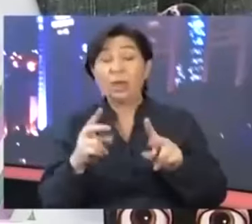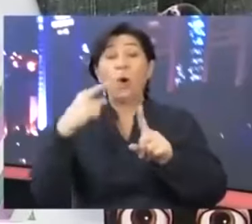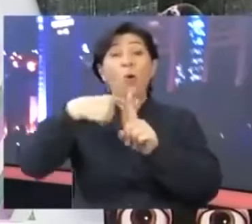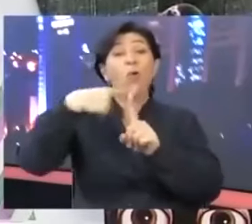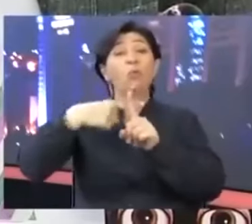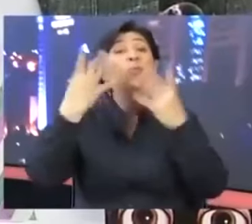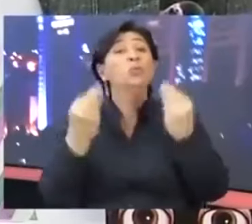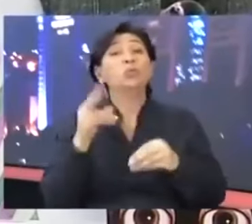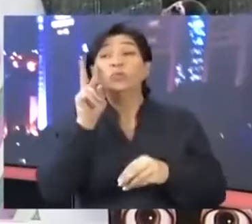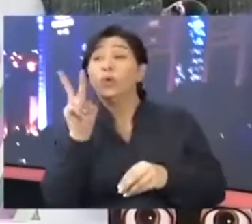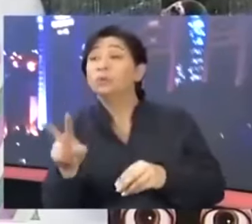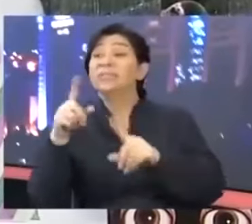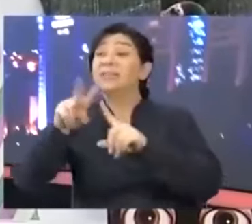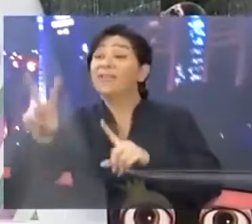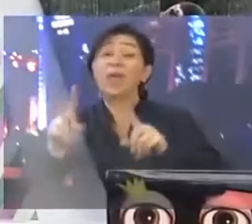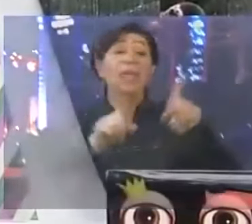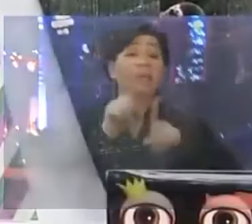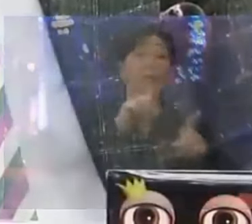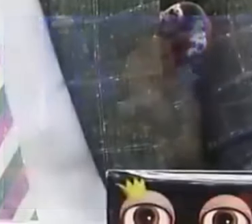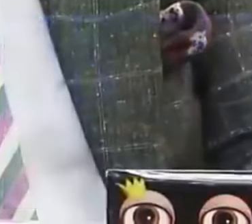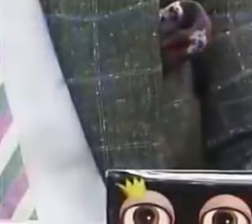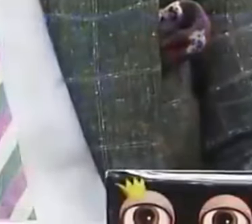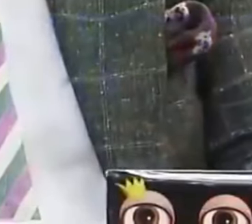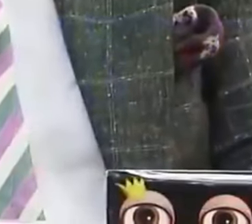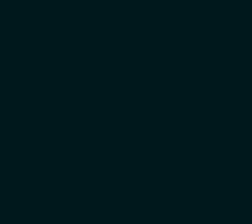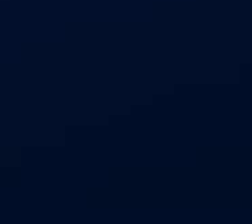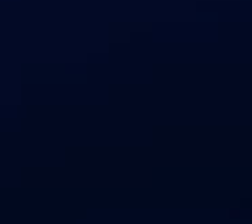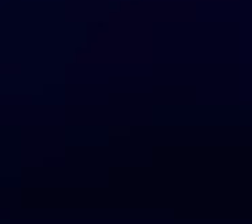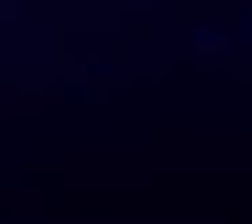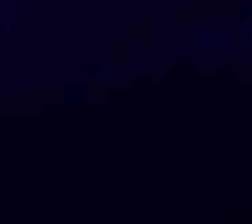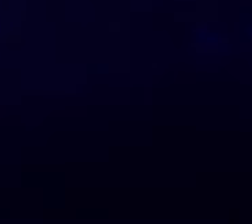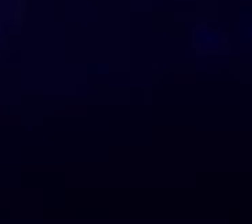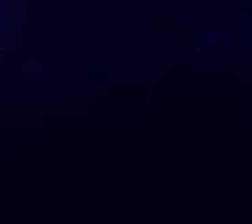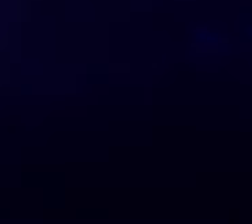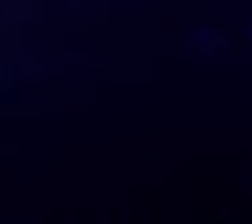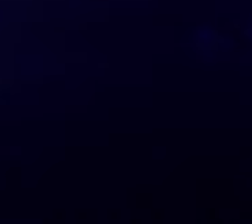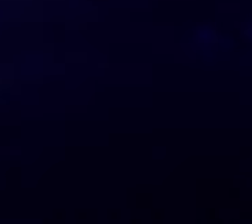gördüğümüz şeyi de televizyon veya internet üzerinden söylemek durumundayız doğru